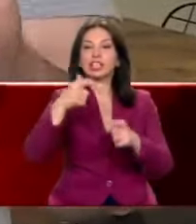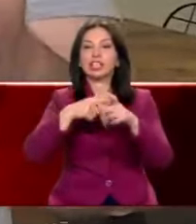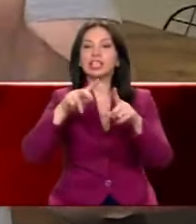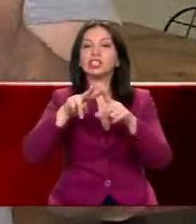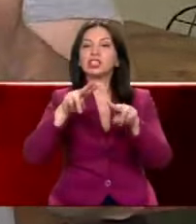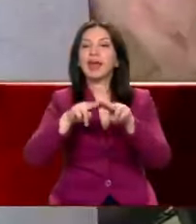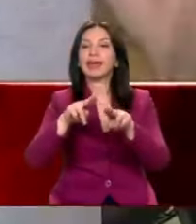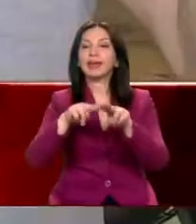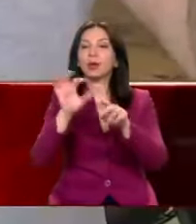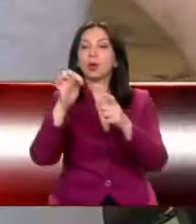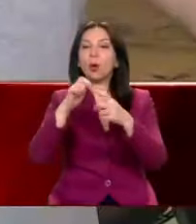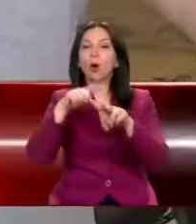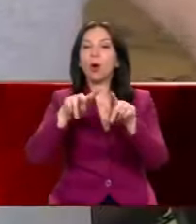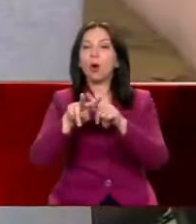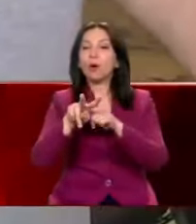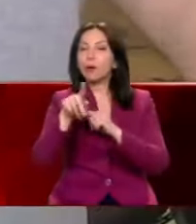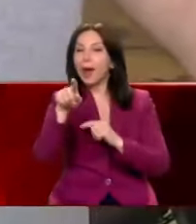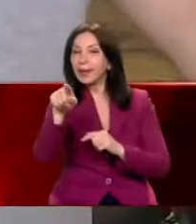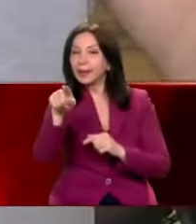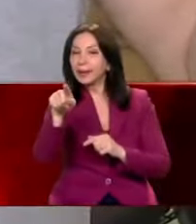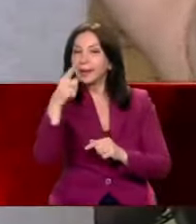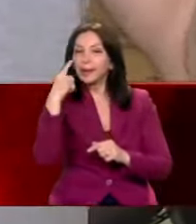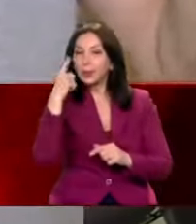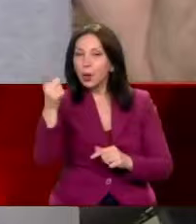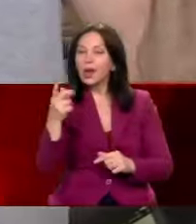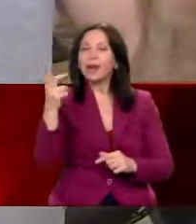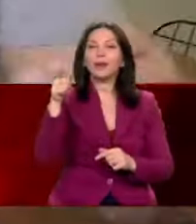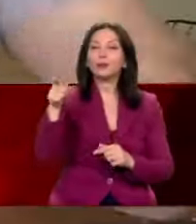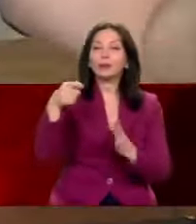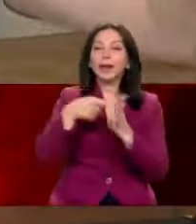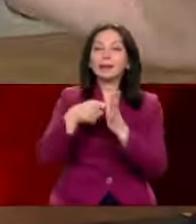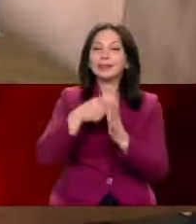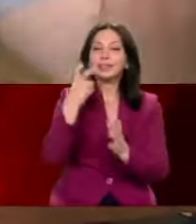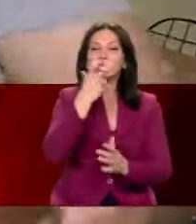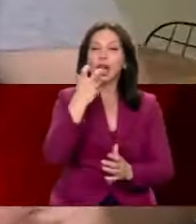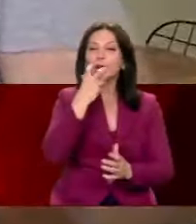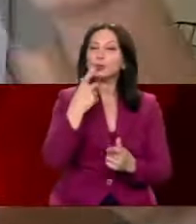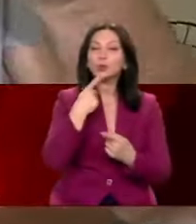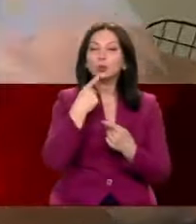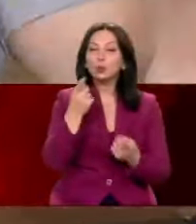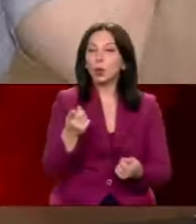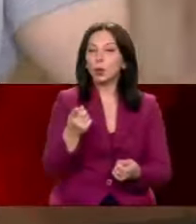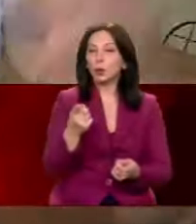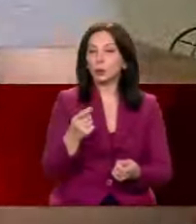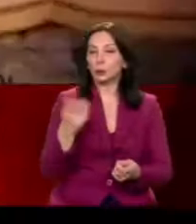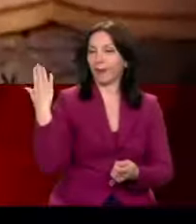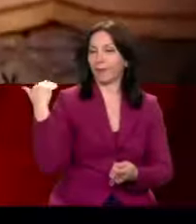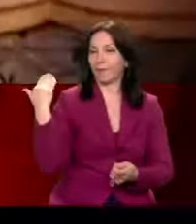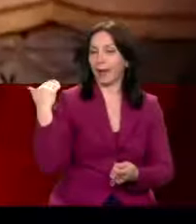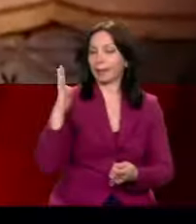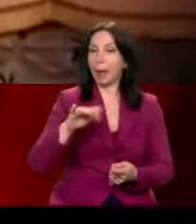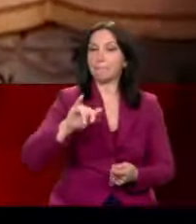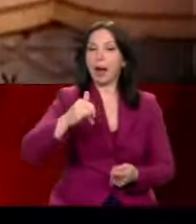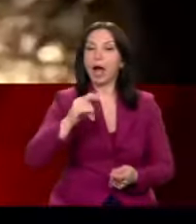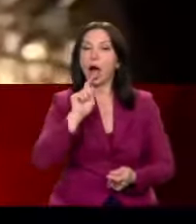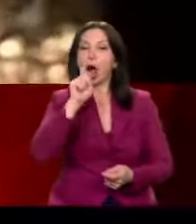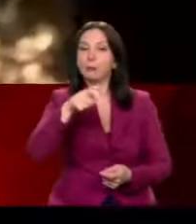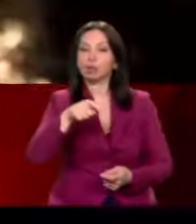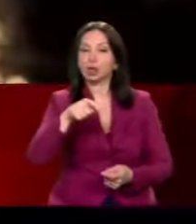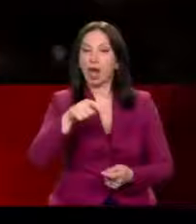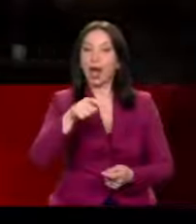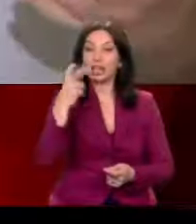aslında söylüyorduk. Cenk baba, Cenk baba, hadesun sana, hadesun sana. Bakkal Amca